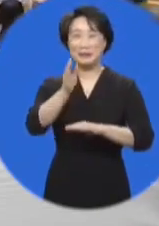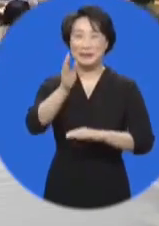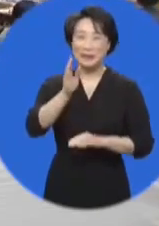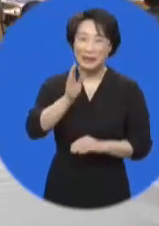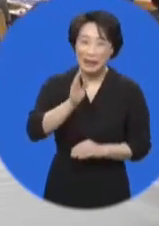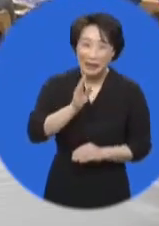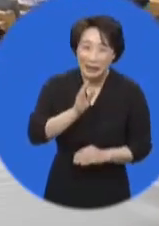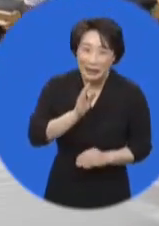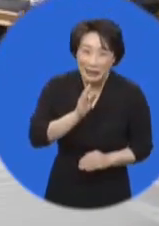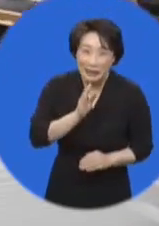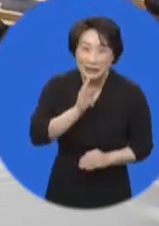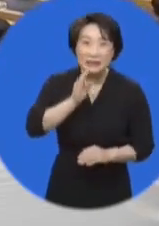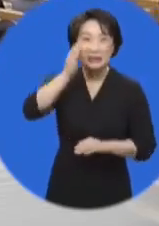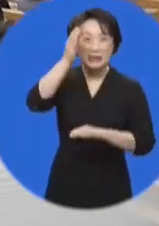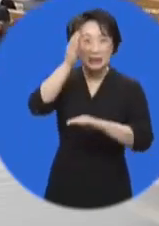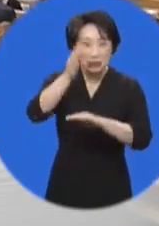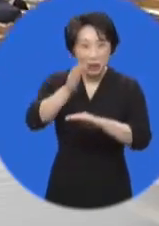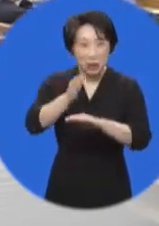감사합니다